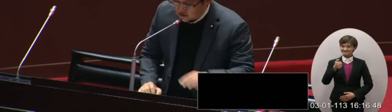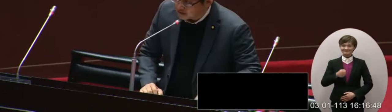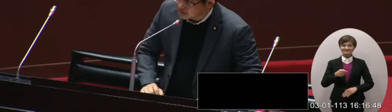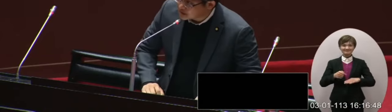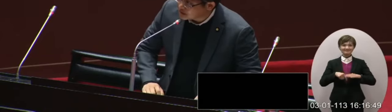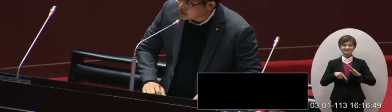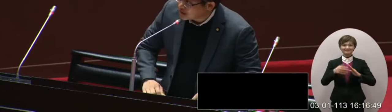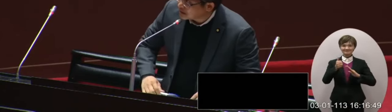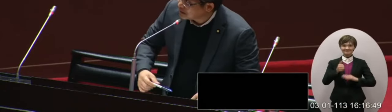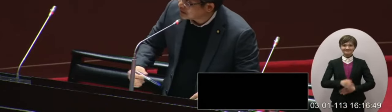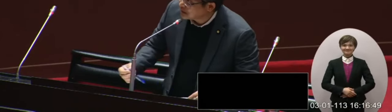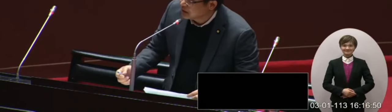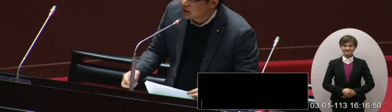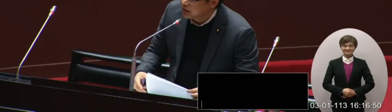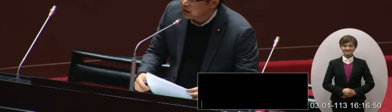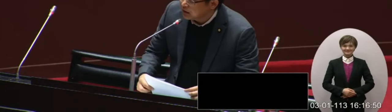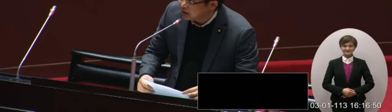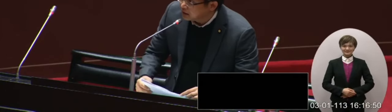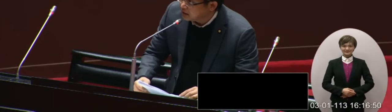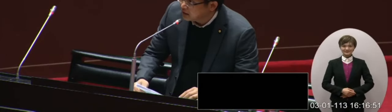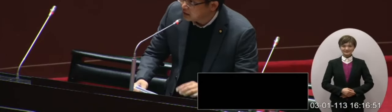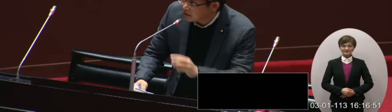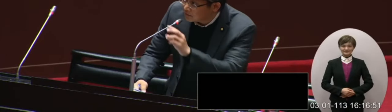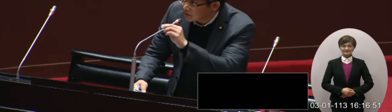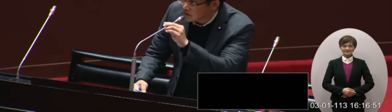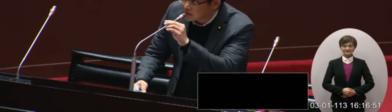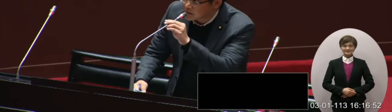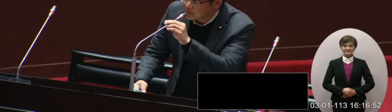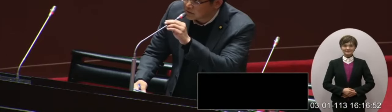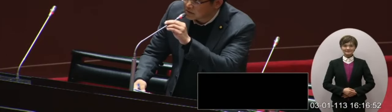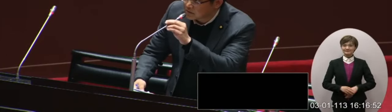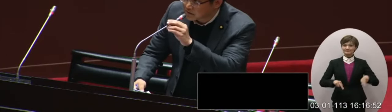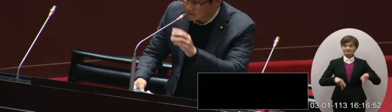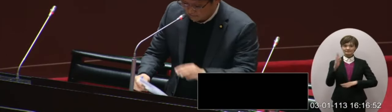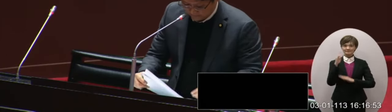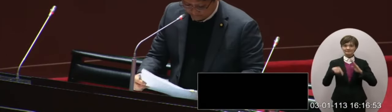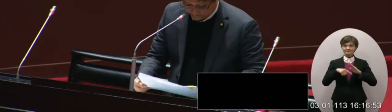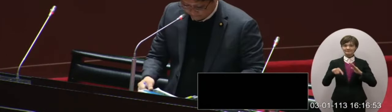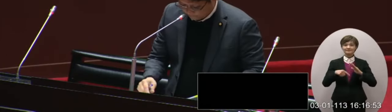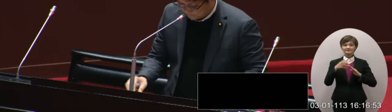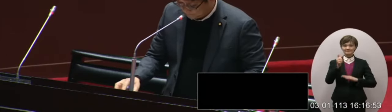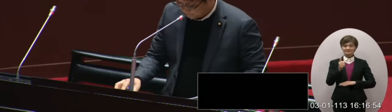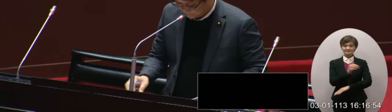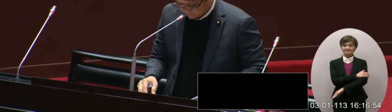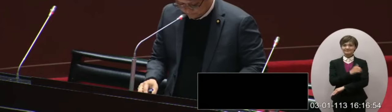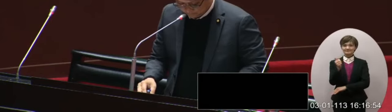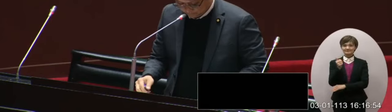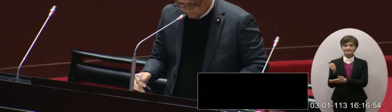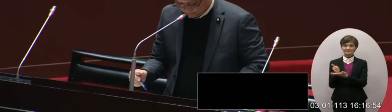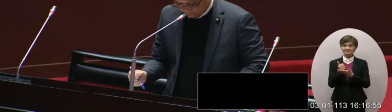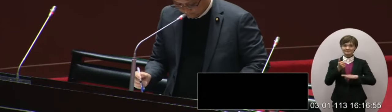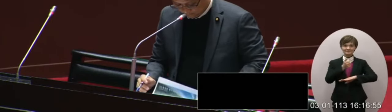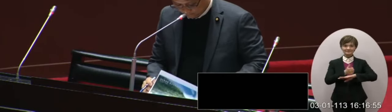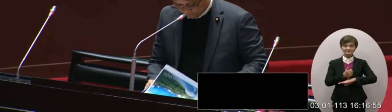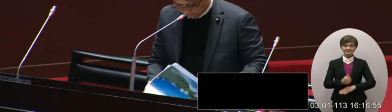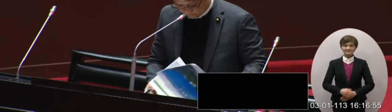谢谢院长，就请教我们的行政院陈院长。 麻烦请陈院长备